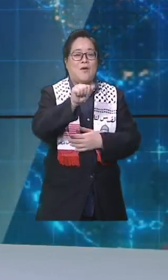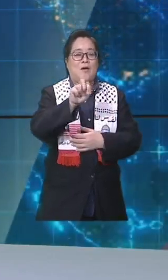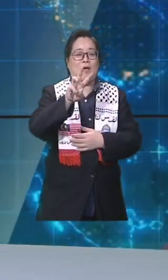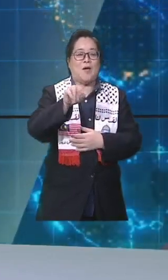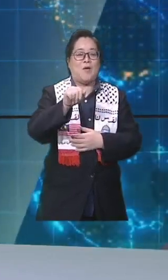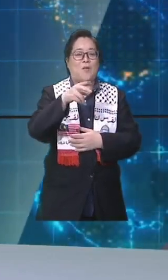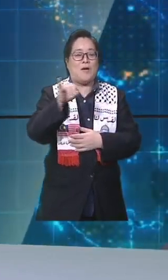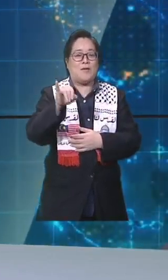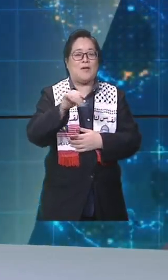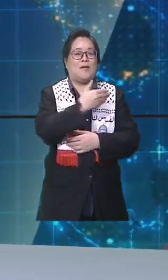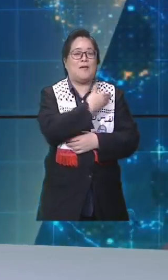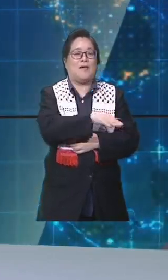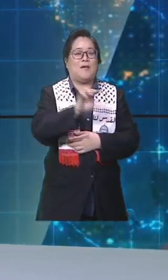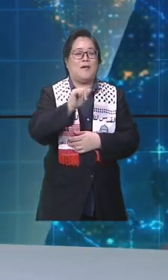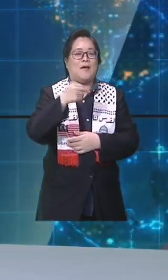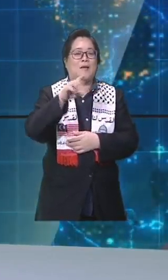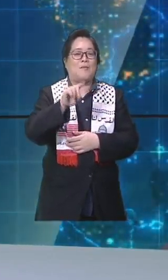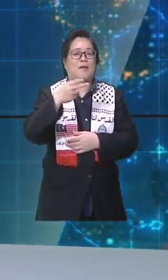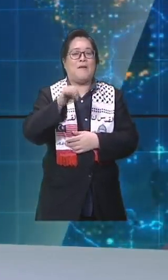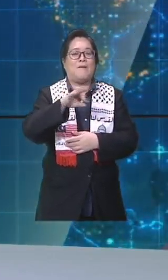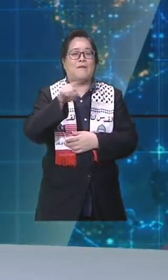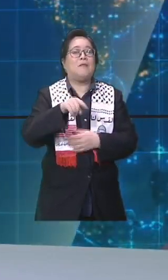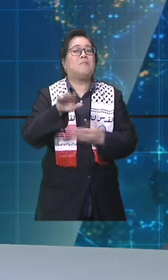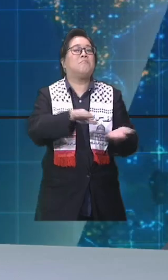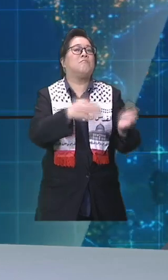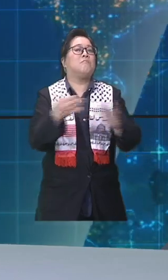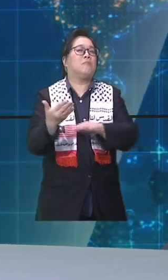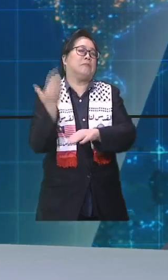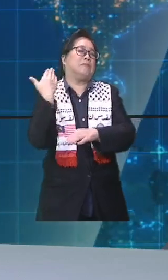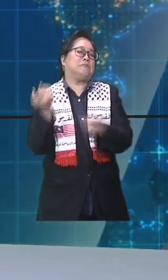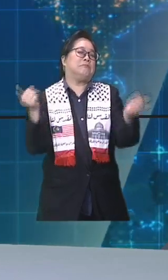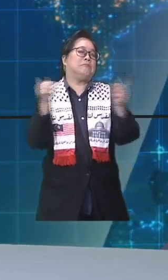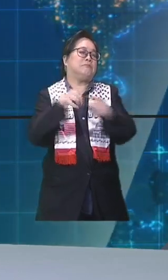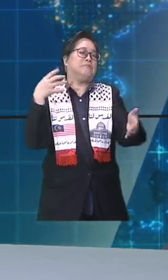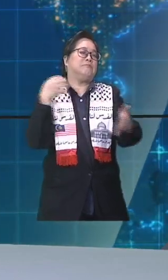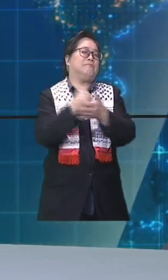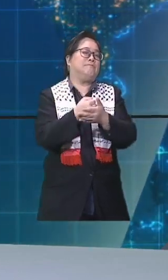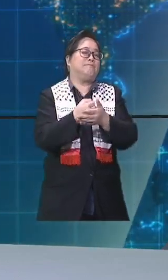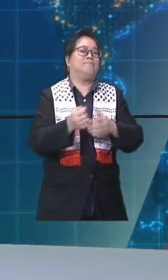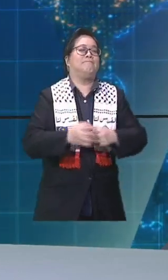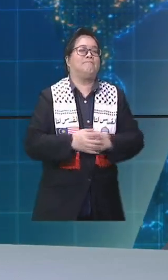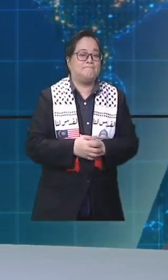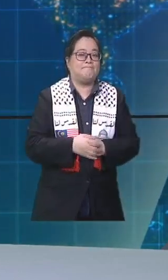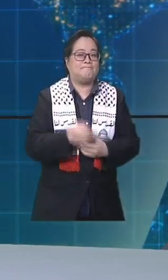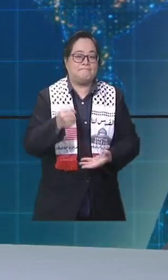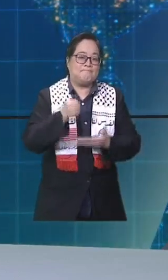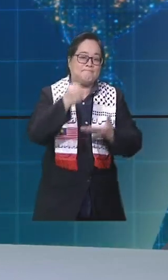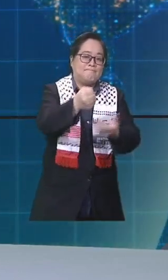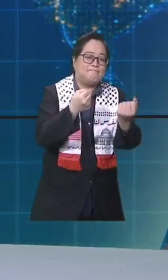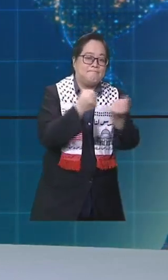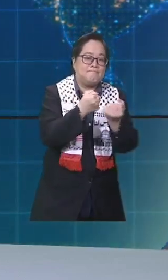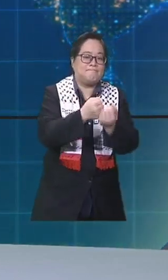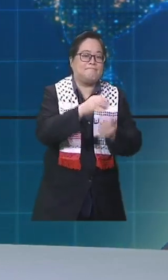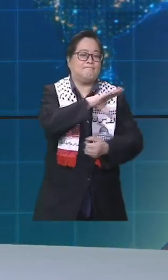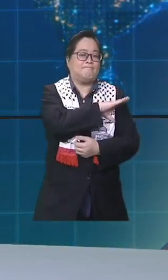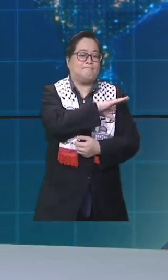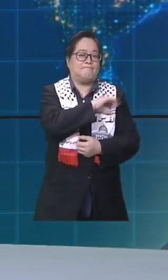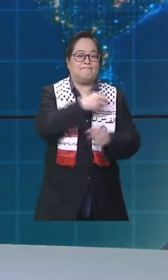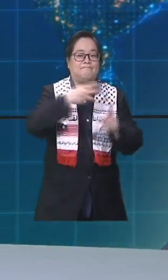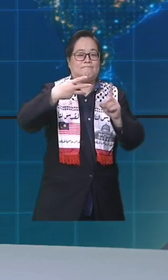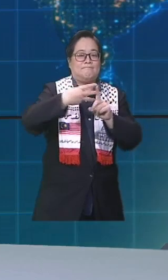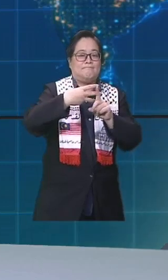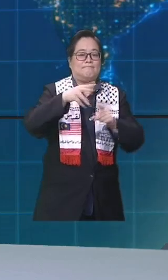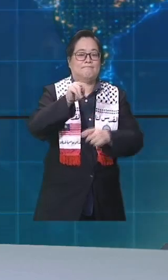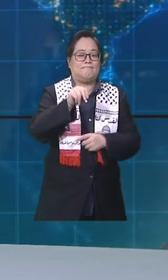Astro Awani alham Ahmad Hafiz Azhar nordin yang maut dalam satu kemalangan Jalan Raya padi isnin sumbangan tersebut disampaikan